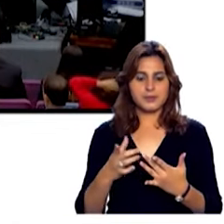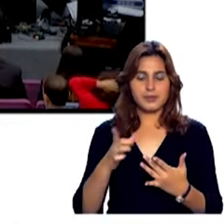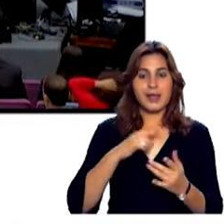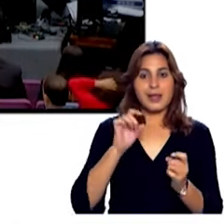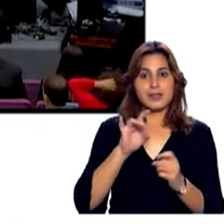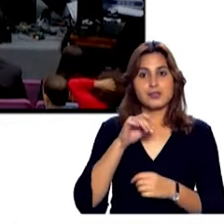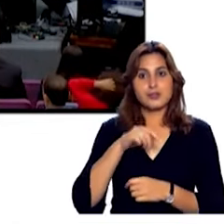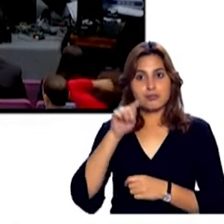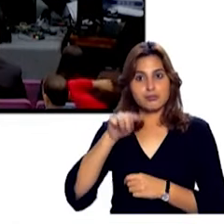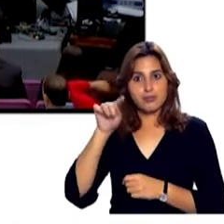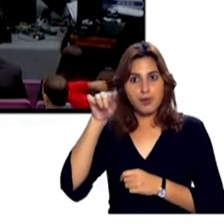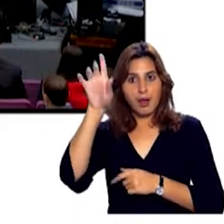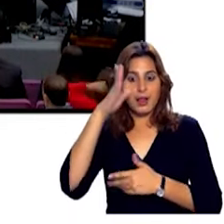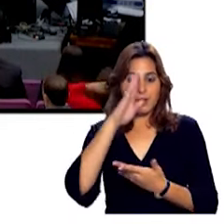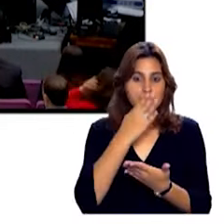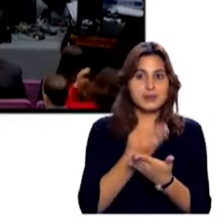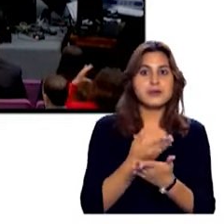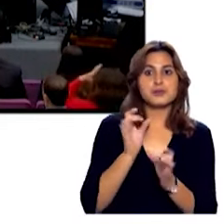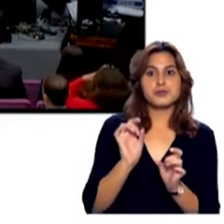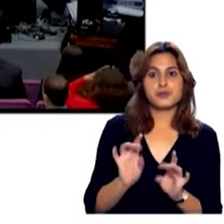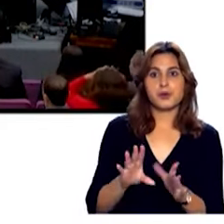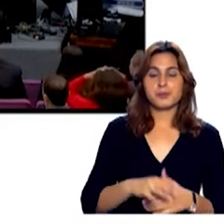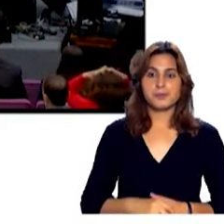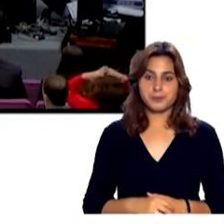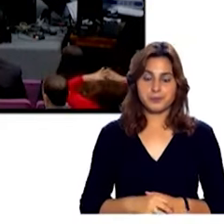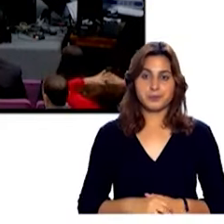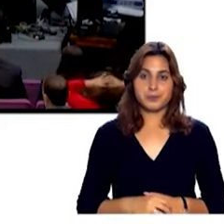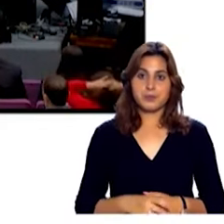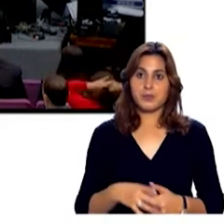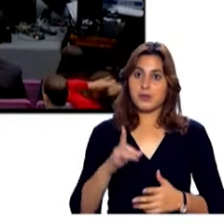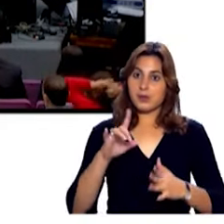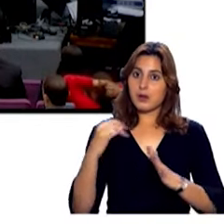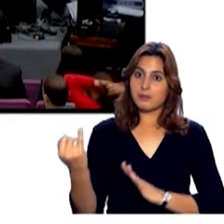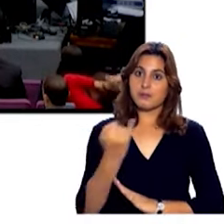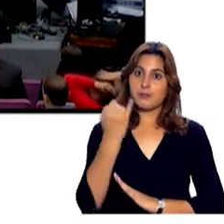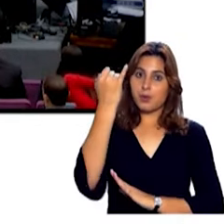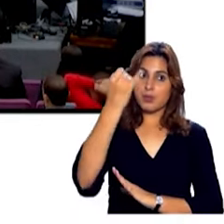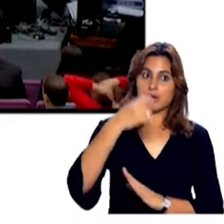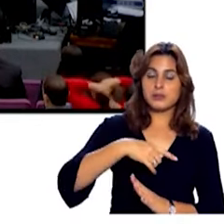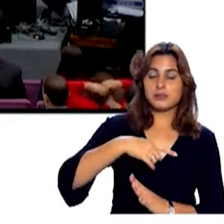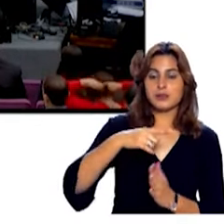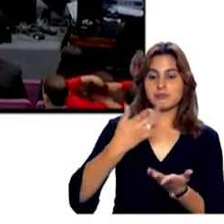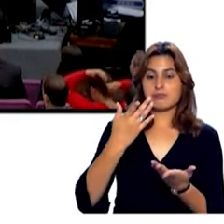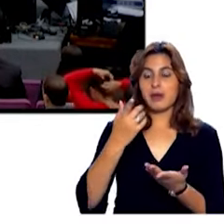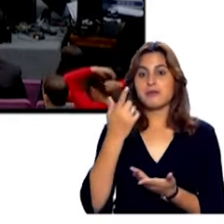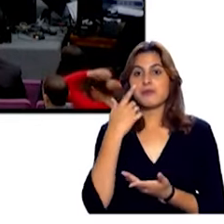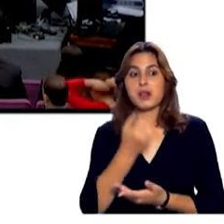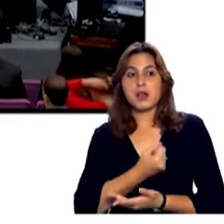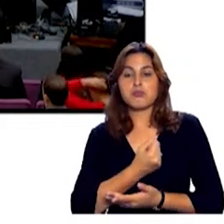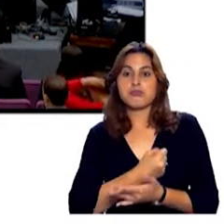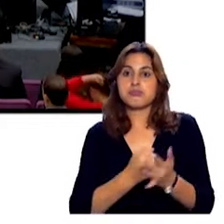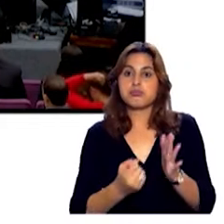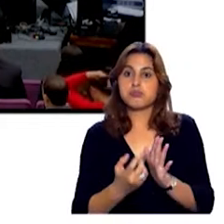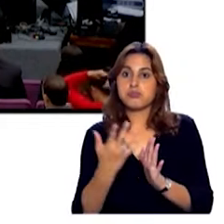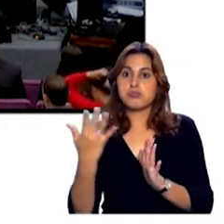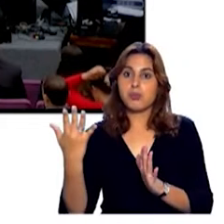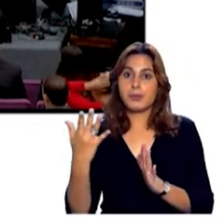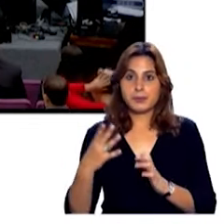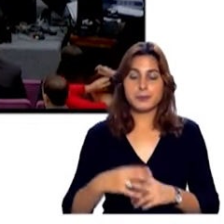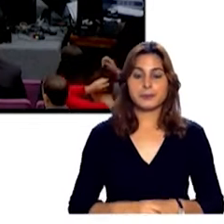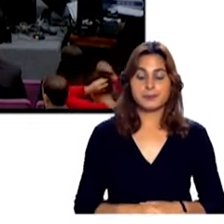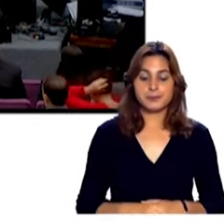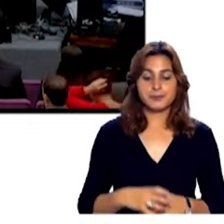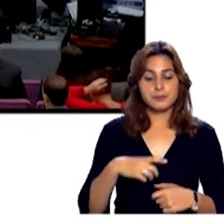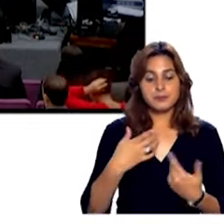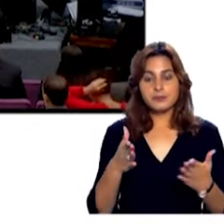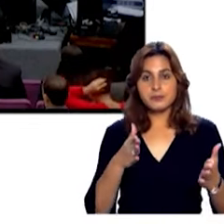rilevanza alla al dato statistico e risulta qui che la durata in Italia del processo civile